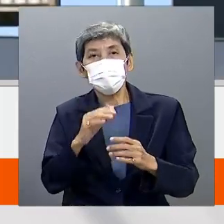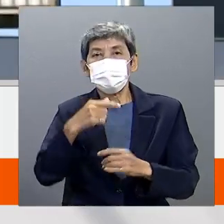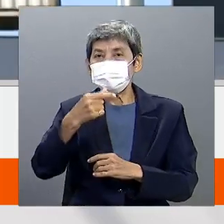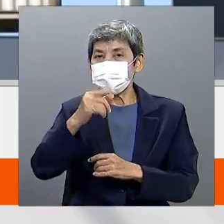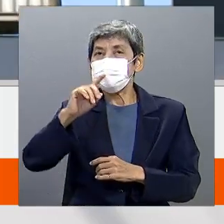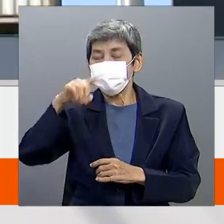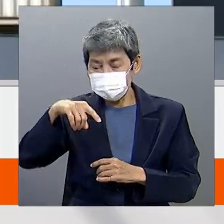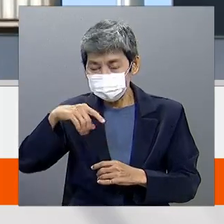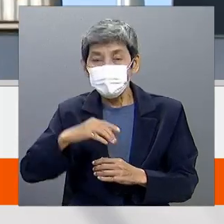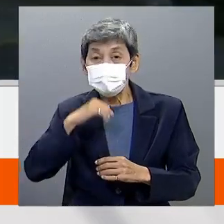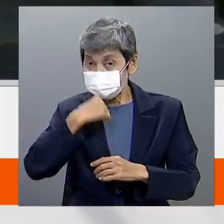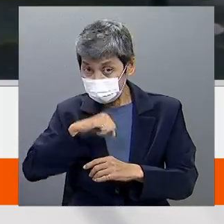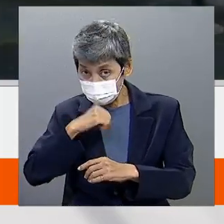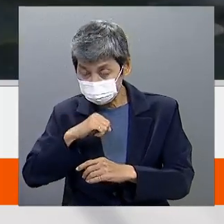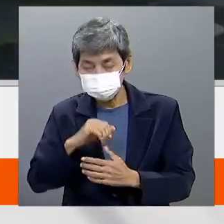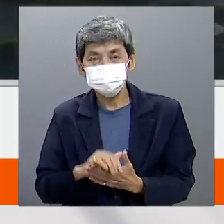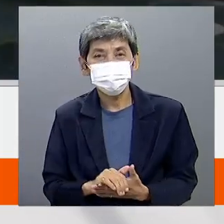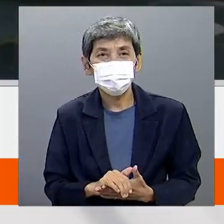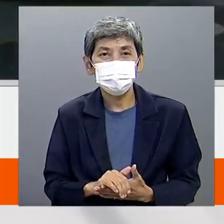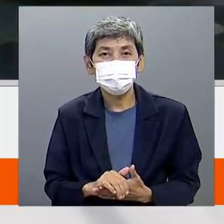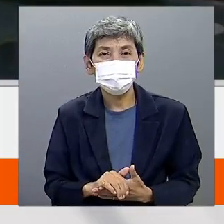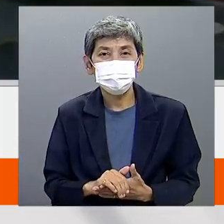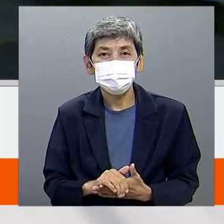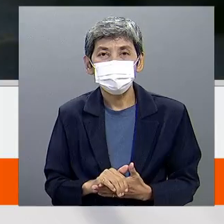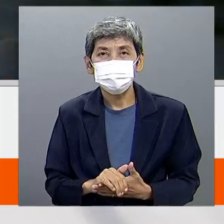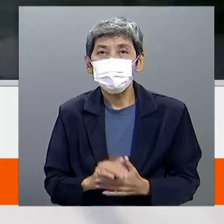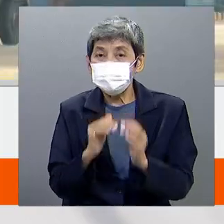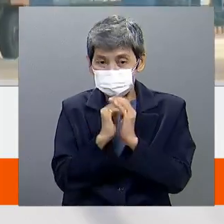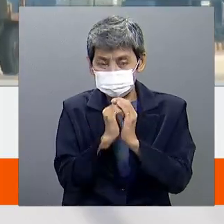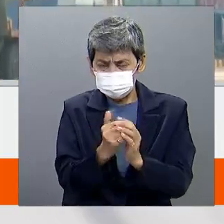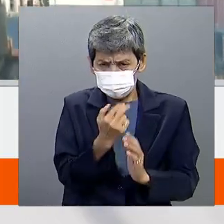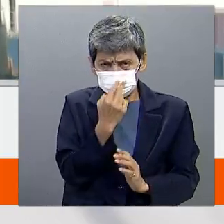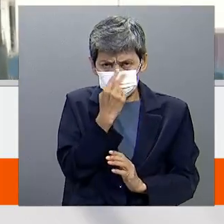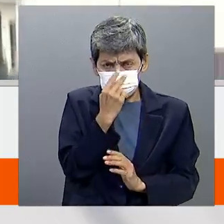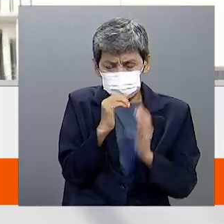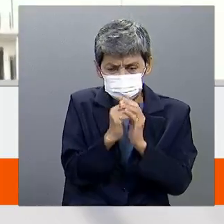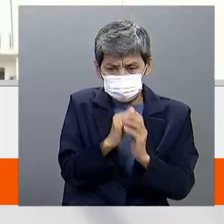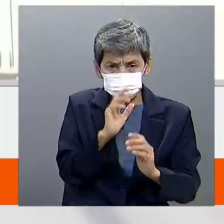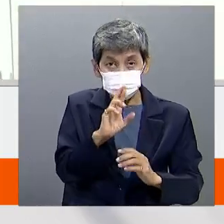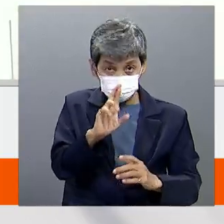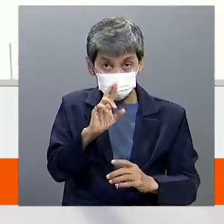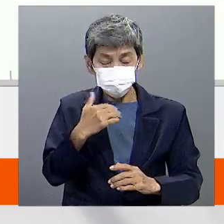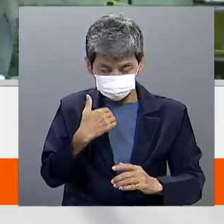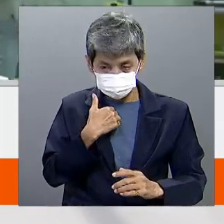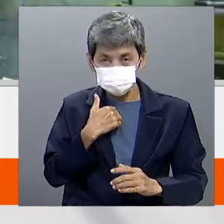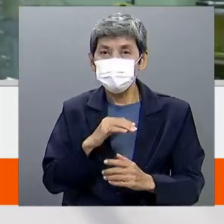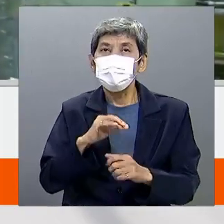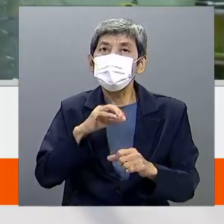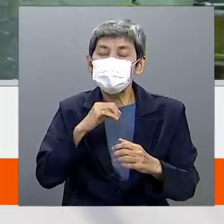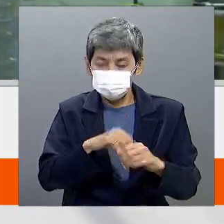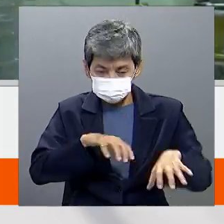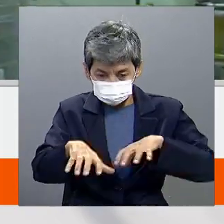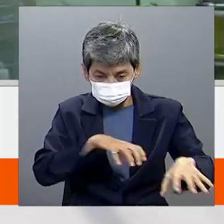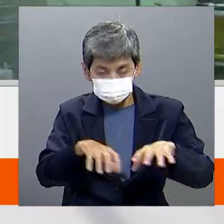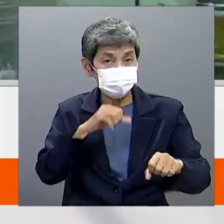ไต้หวันละนะครับแต่จีนก็ต้องระมัดระวังเพราะจีนใช้เซมิคอนดักเตอร์เหล่านั้นเนี่ยมาเป็นส่